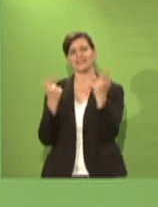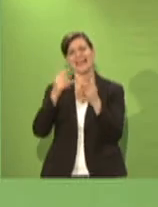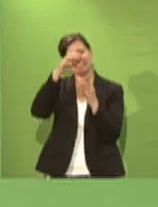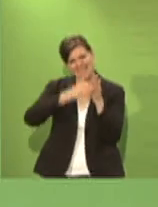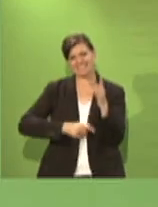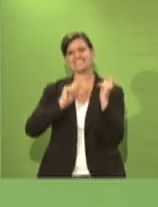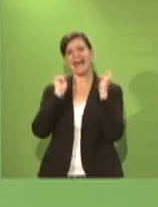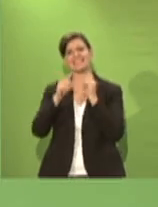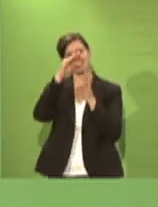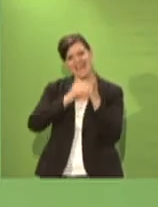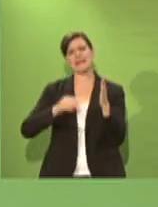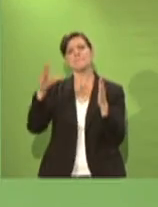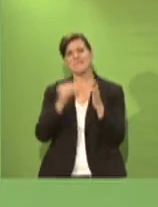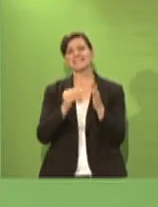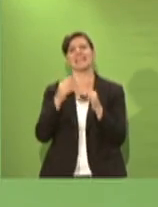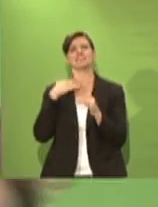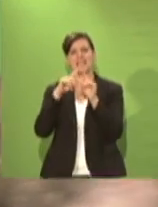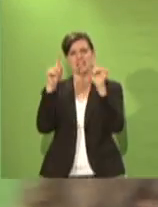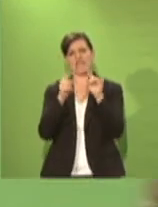dem Genderstar schreiben. Danke.